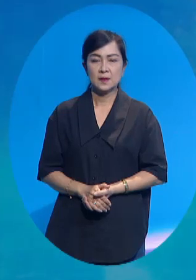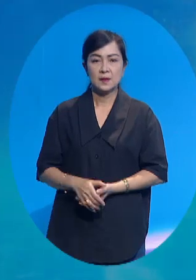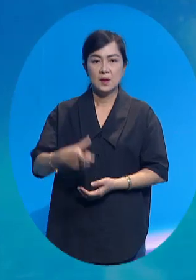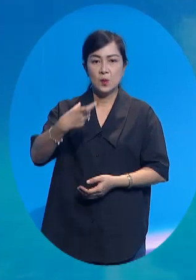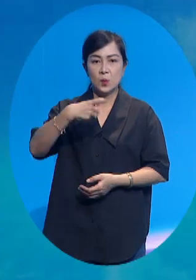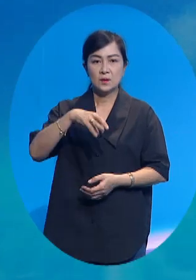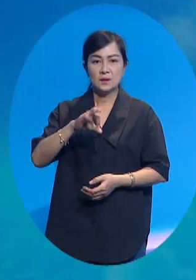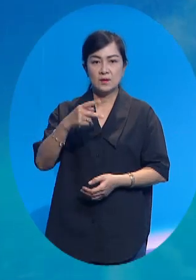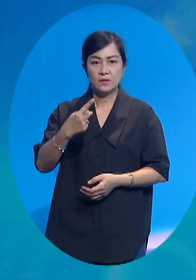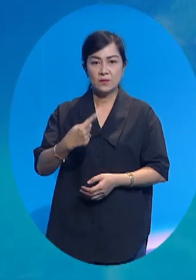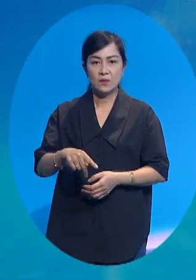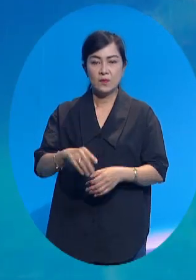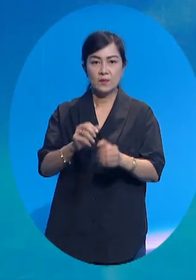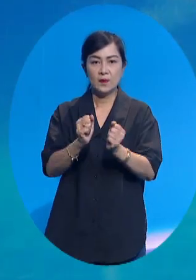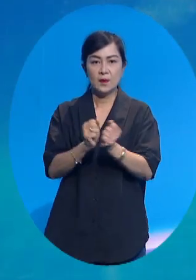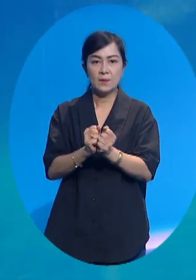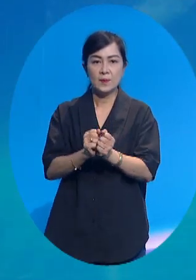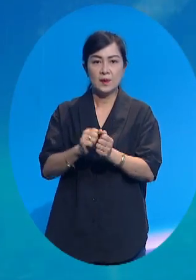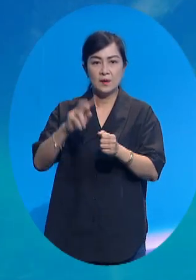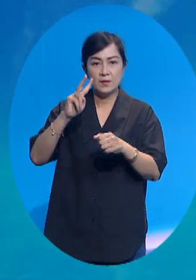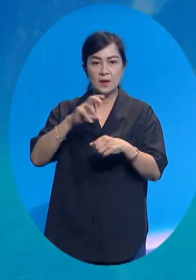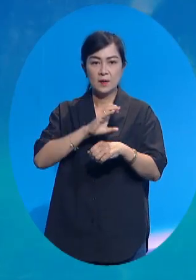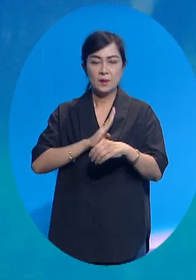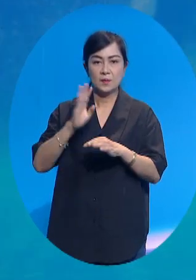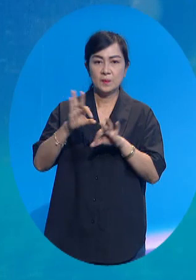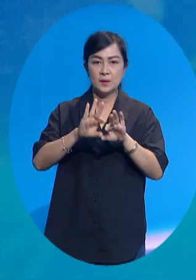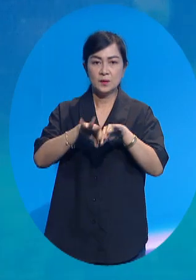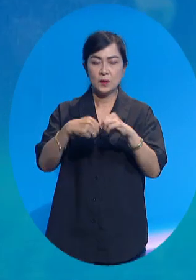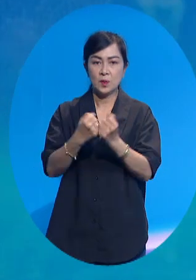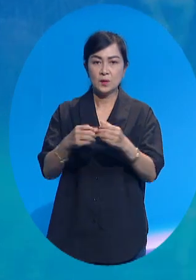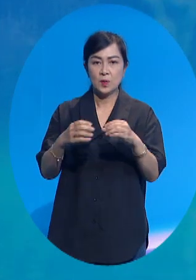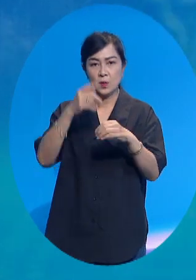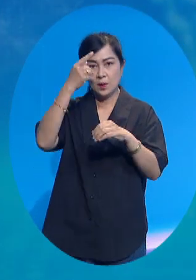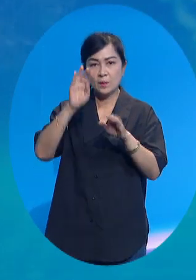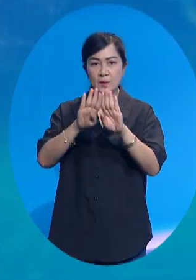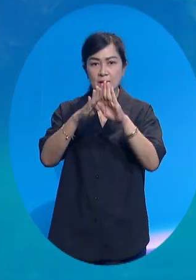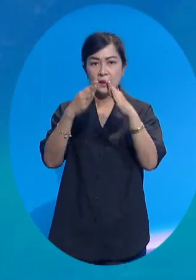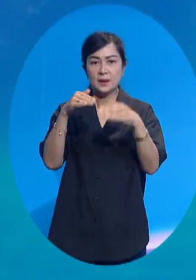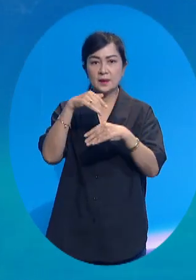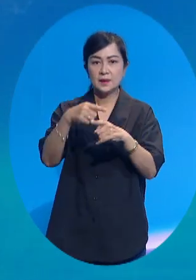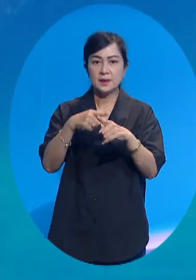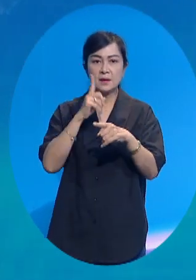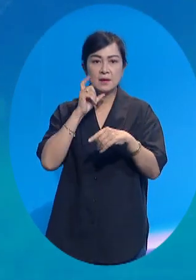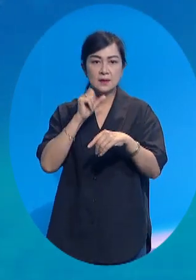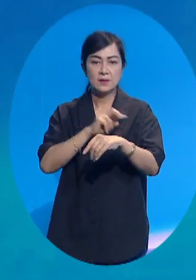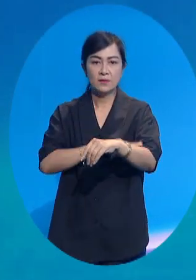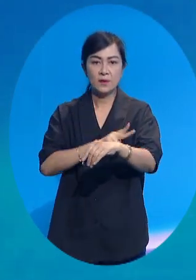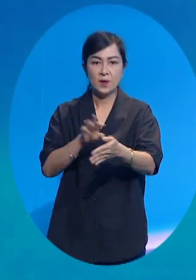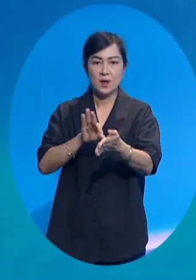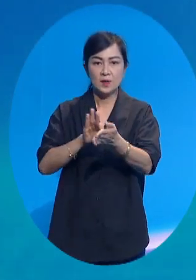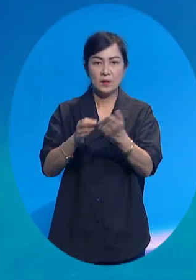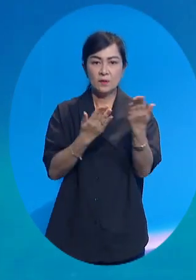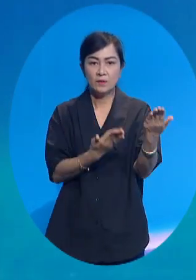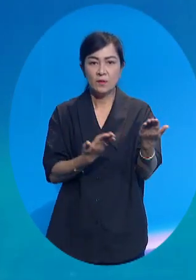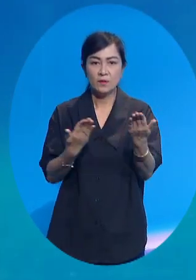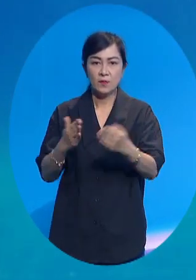Thưa quý vị, Quận ủy quận Tân Phú phối hợp với Học viện Cán bộ Thành phố Hồ Chí Minh tổ chức hội thảo khoa học khai thác các giá trị lịch sử, văn hóa truyền thống